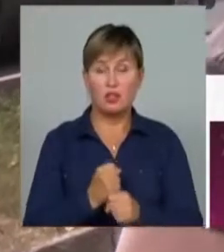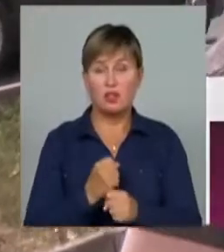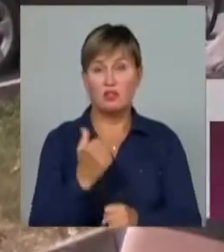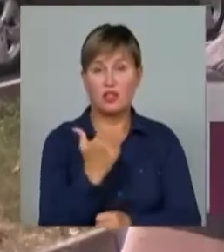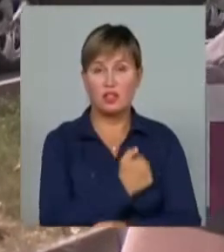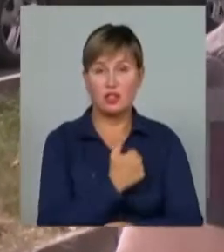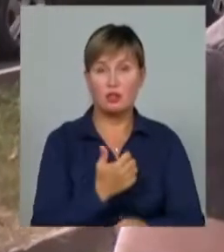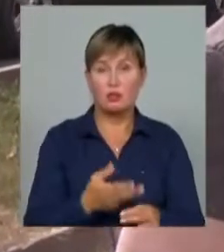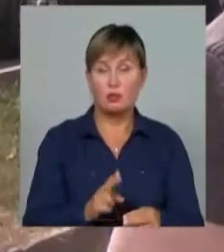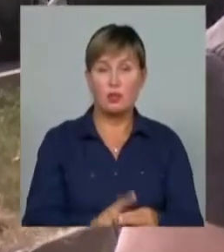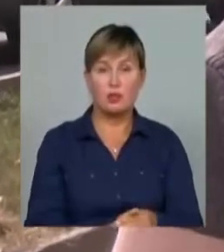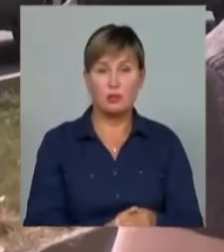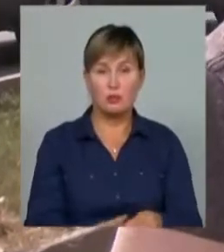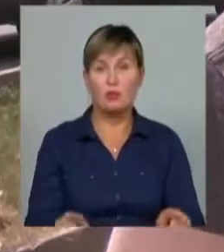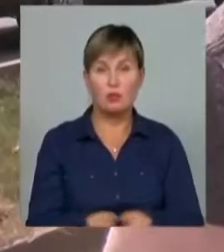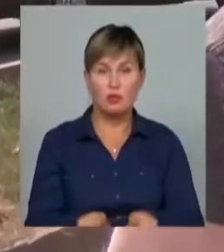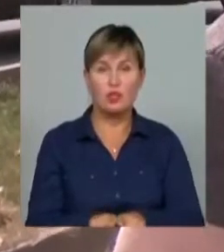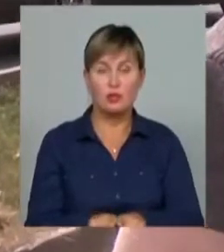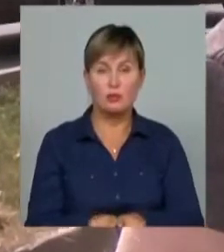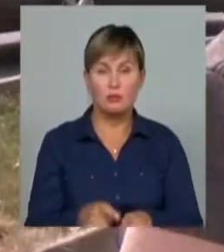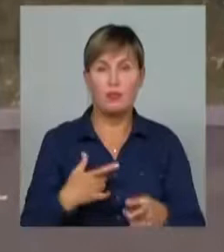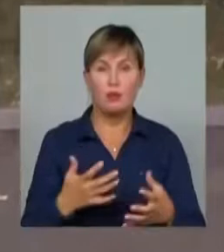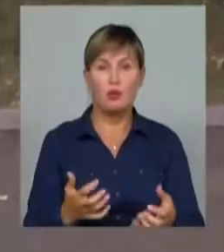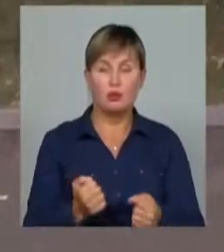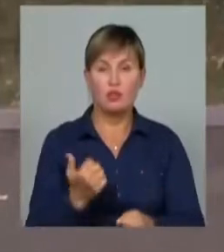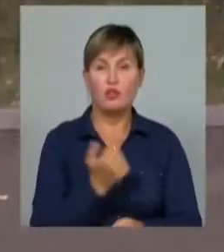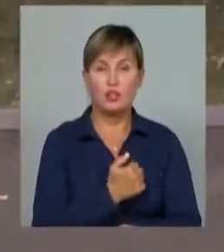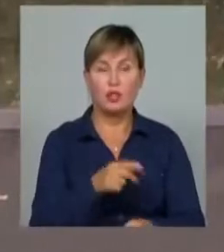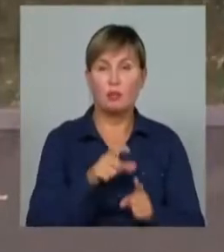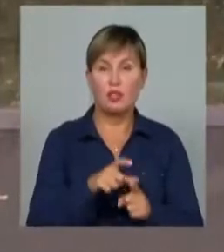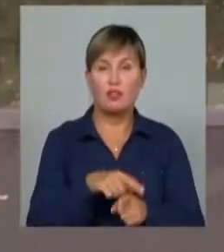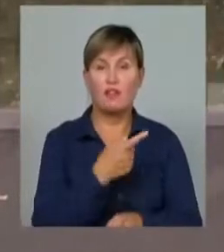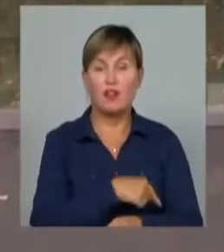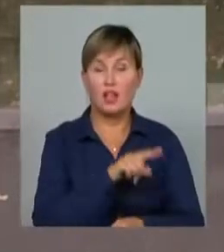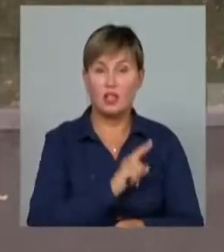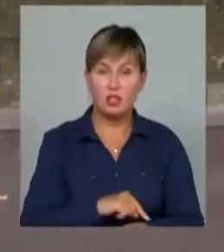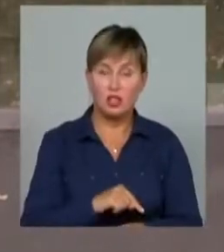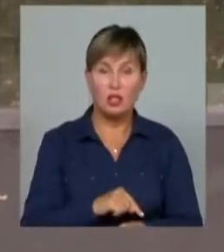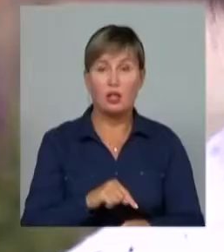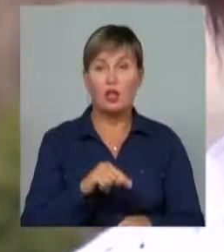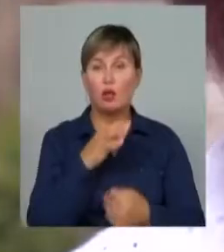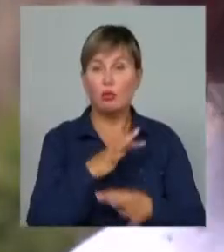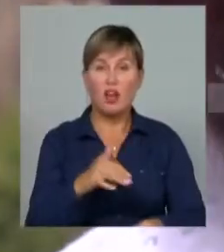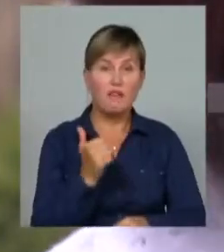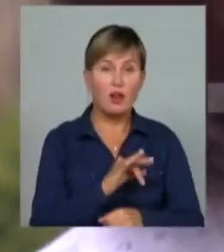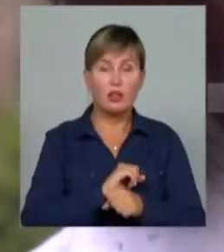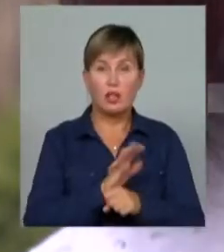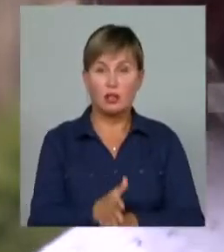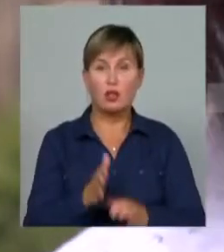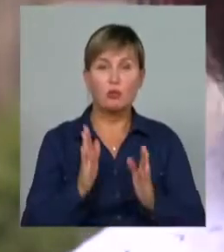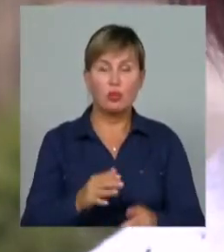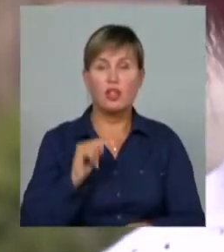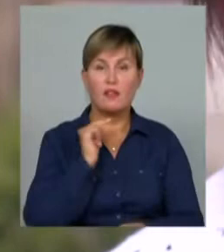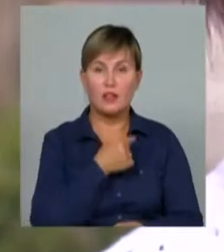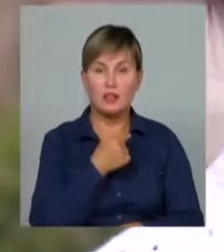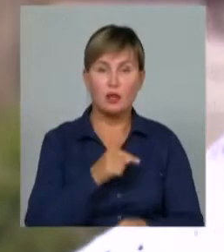что я тоже получил вакцинацию. По словам врача Гаухар Курмановой, любая вакцина от коронавируса будет